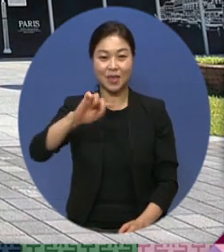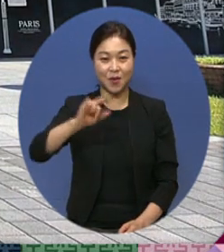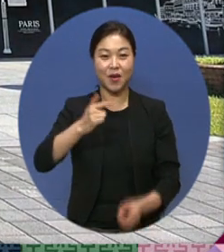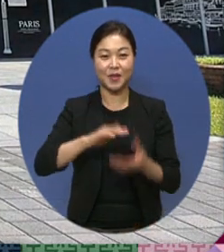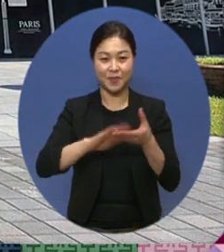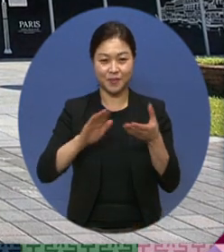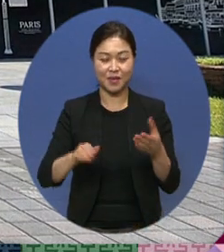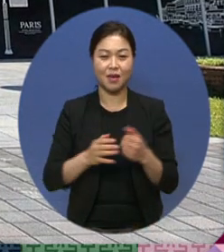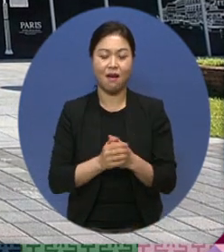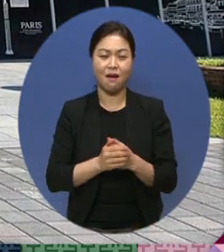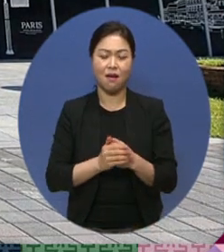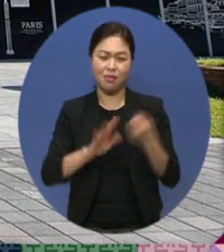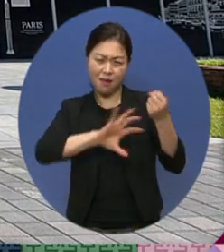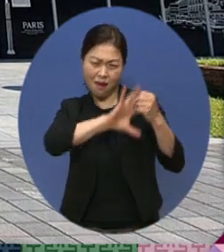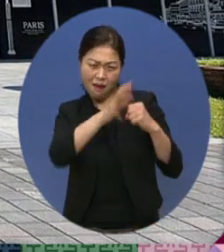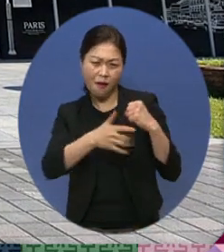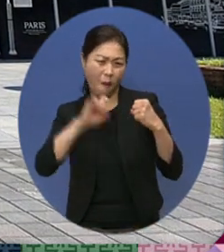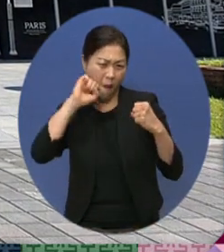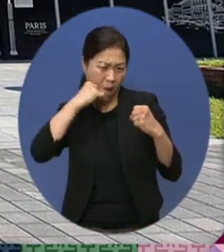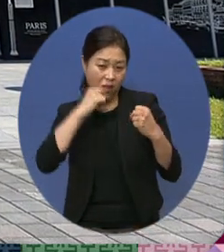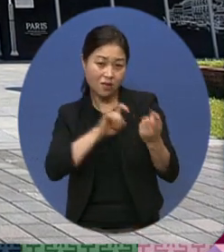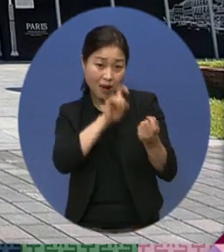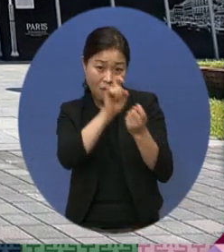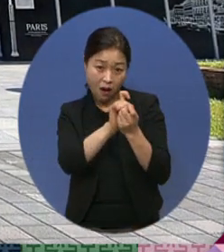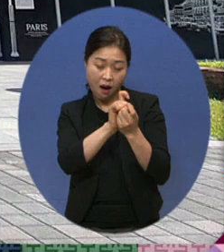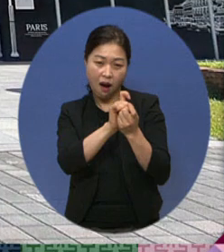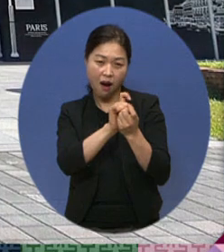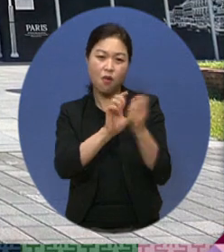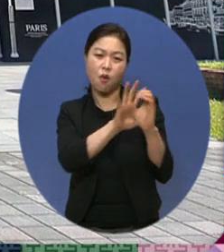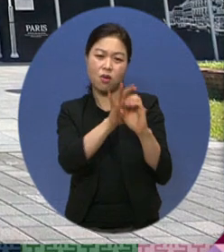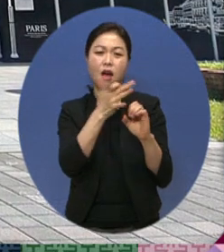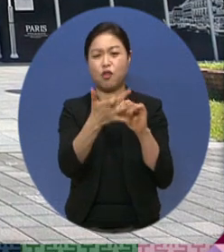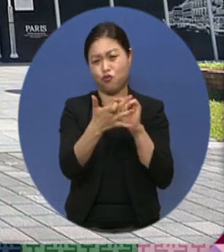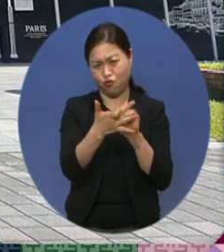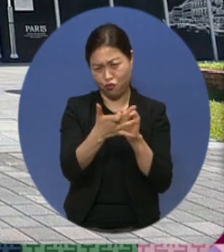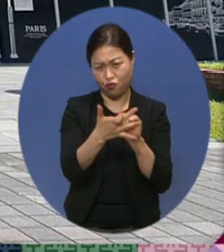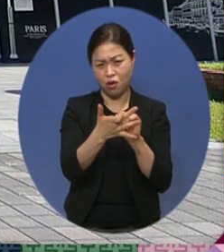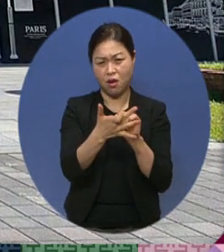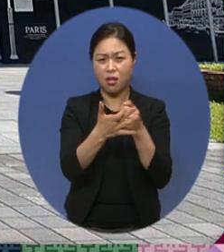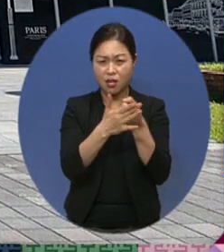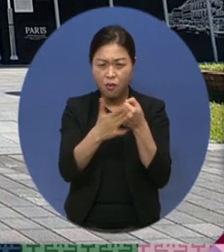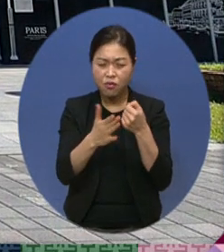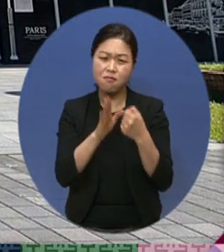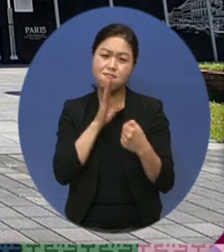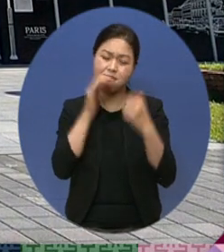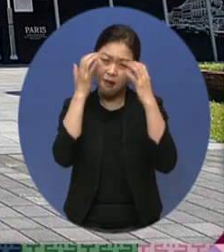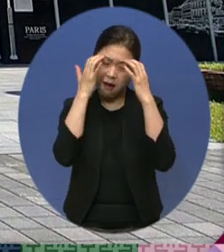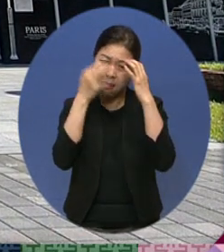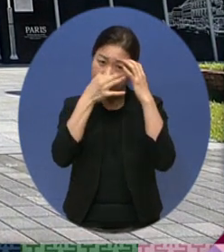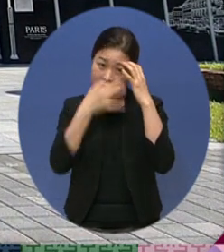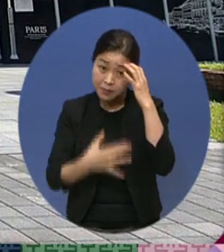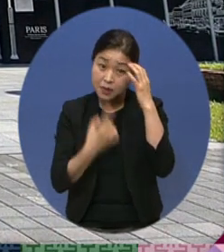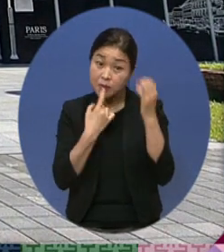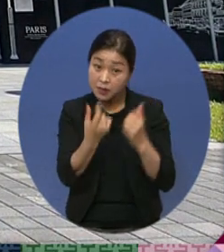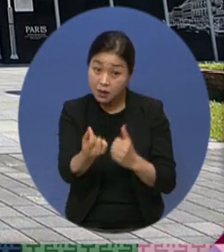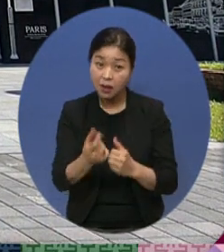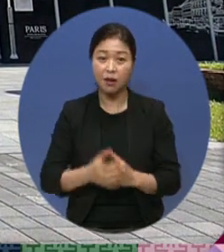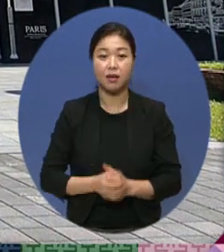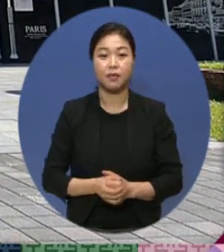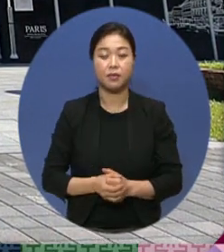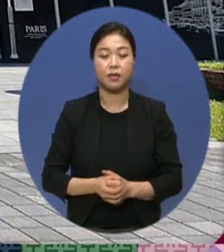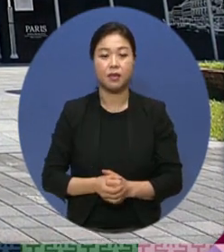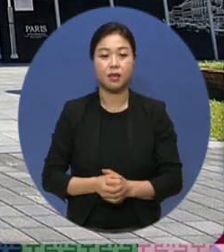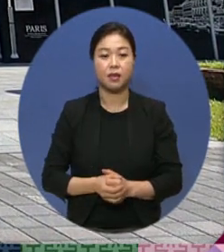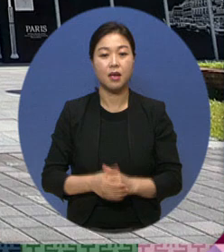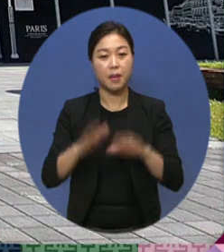최저 팬데믹 현상인 코로나19 바이러스의 영향으로 얼마나 고충이 많으십니까?